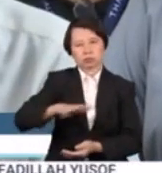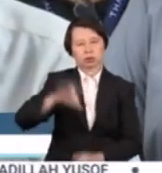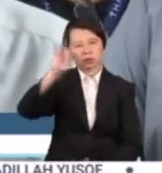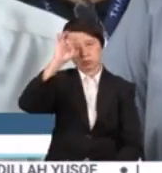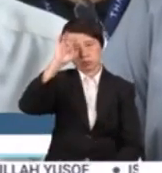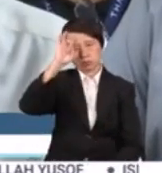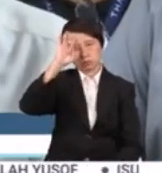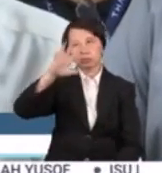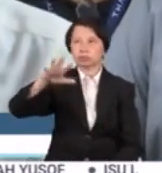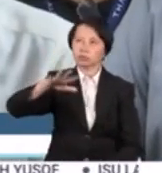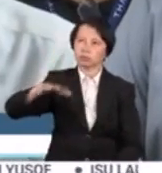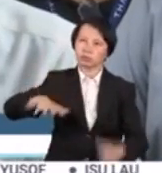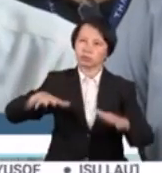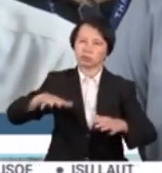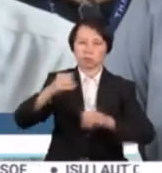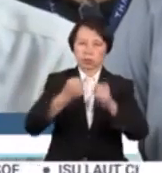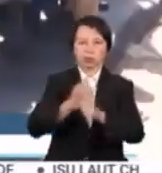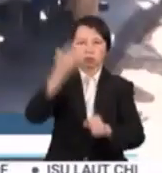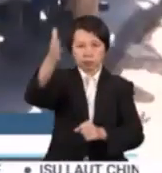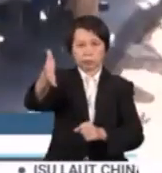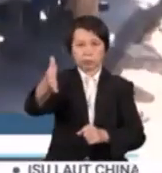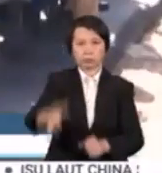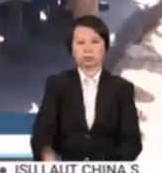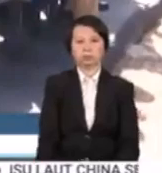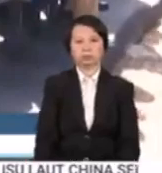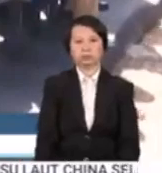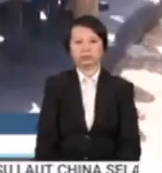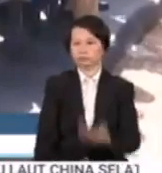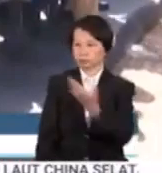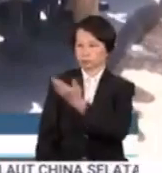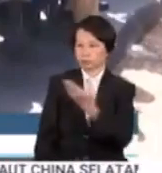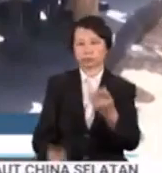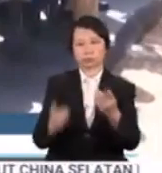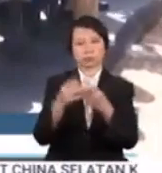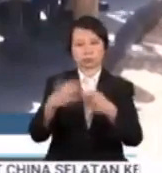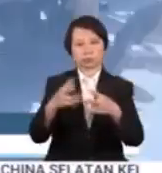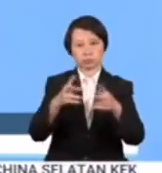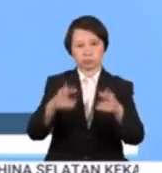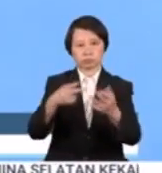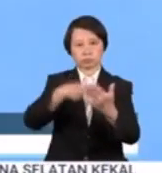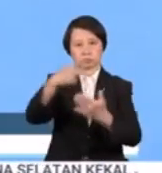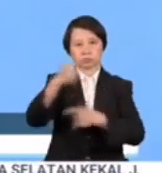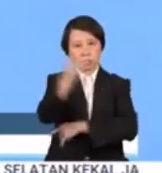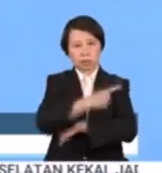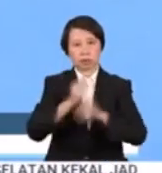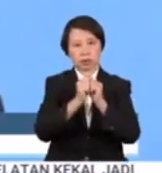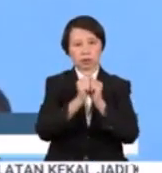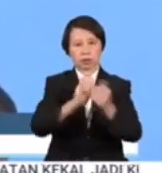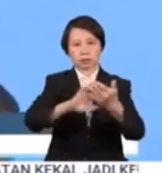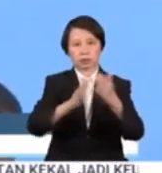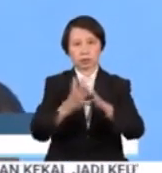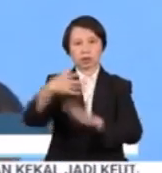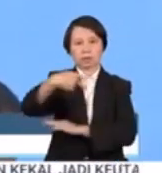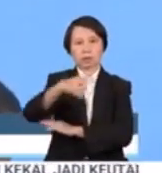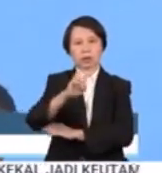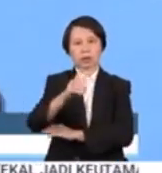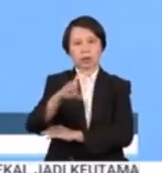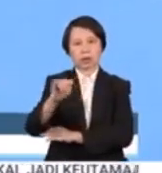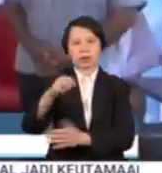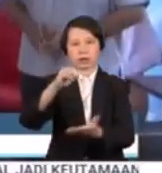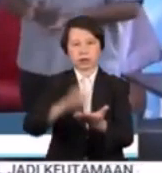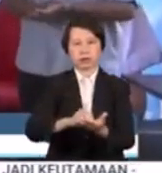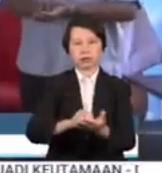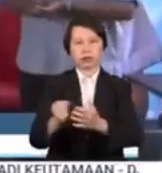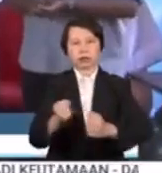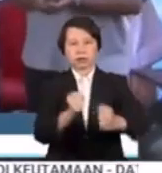insya-Allah tahun depan. Beliau ditemui selepas rasmikan program Hari Bersama Komuniti PEDI Kota Kuala Muda